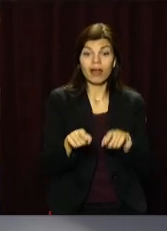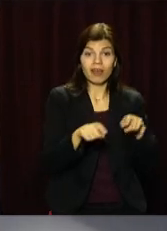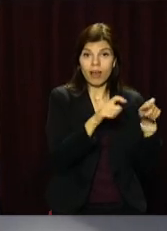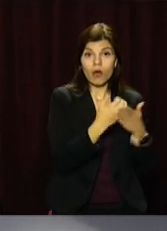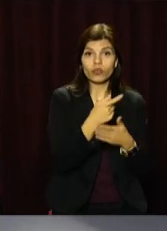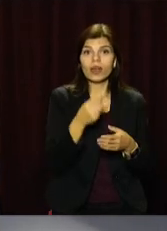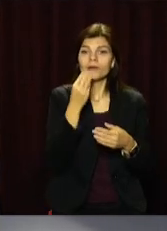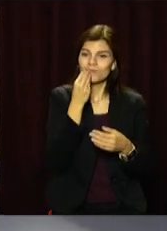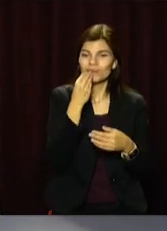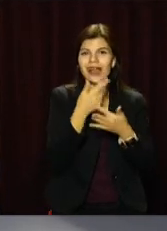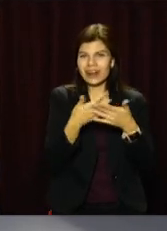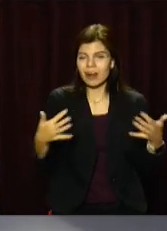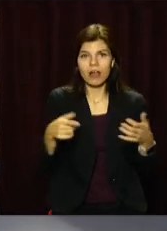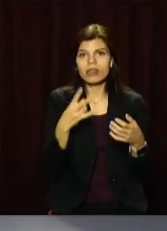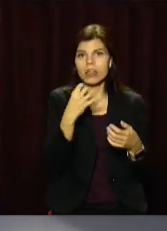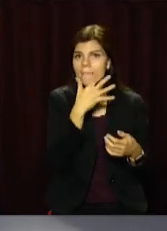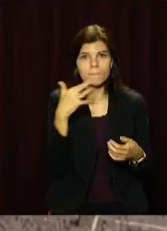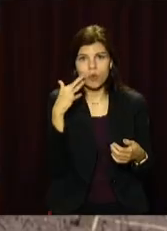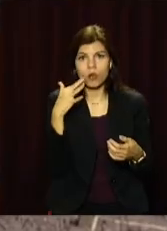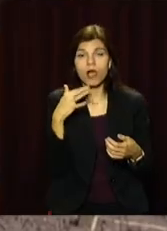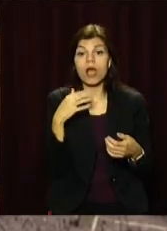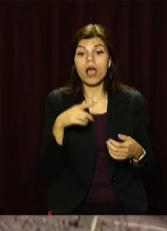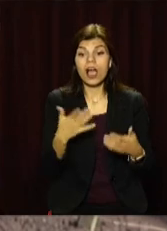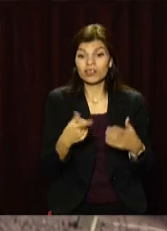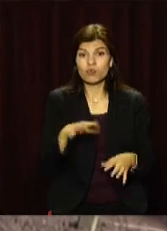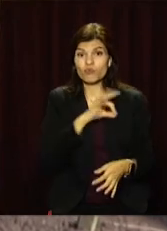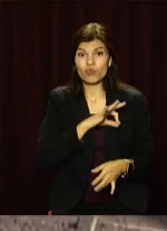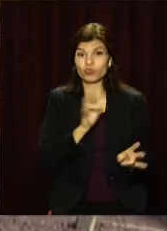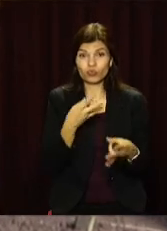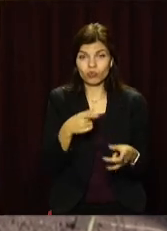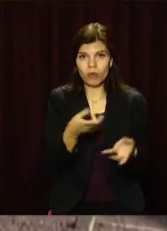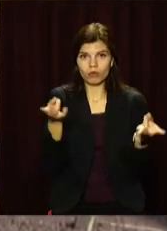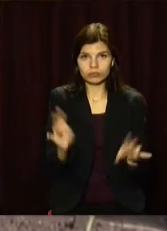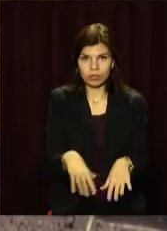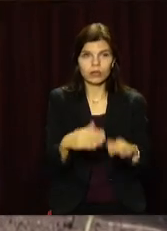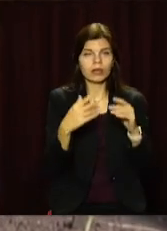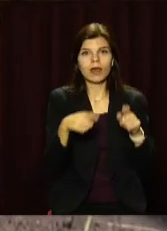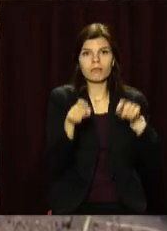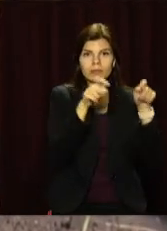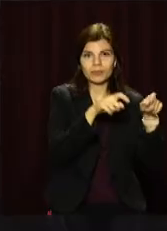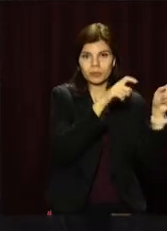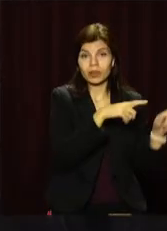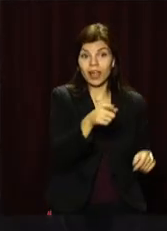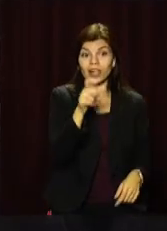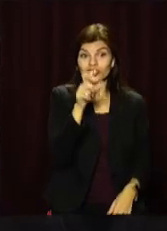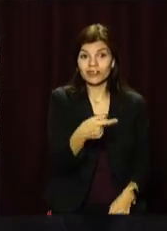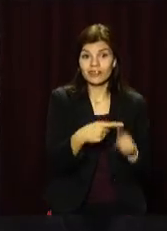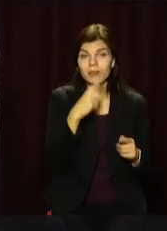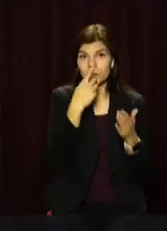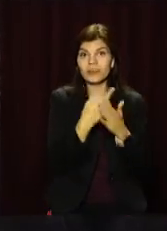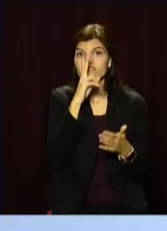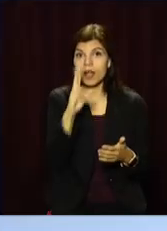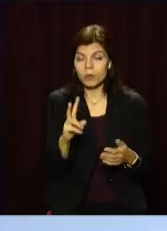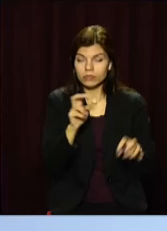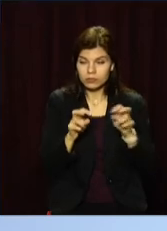була непридатна для використання, вони її тут залишали. На цьому об'єкті археолог Дмитро працює понад 2 місяці. Аби не пропустити